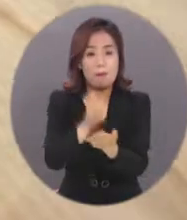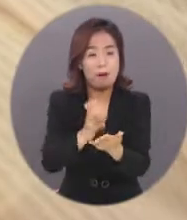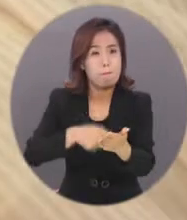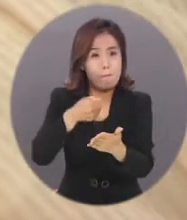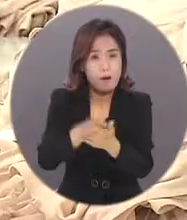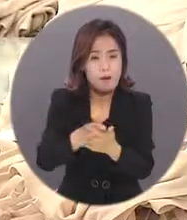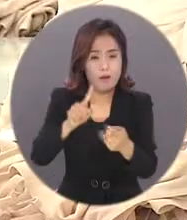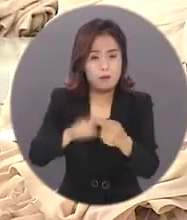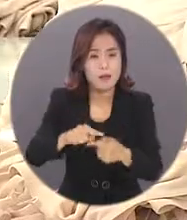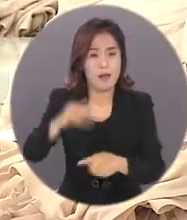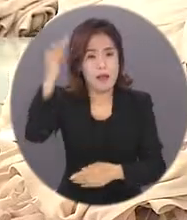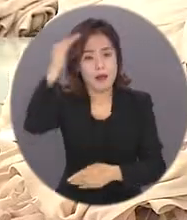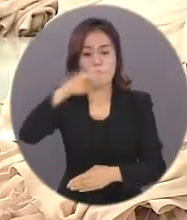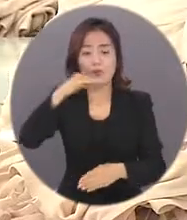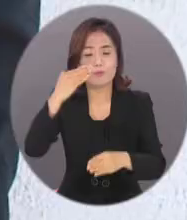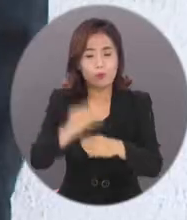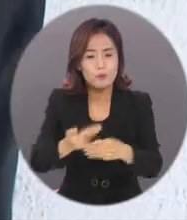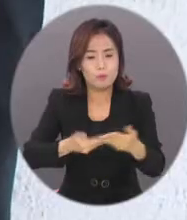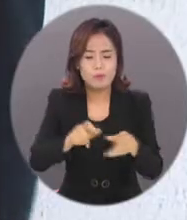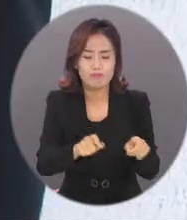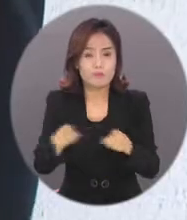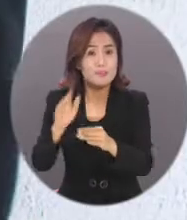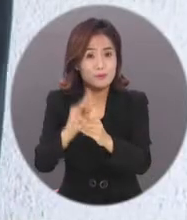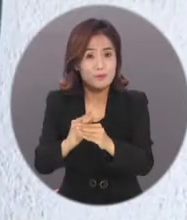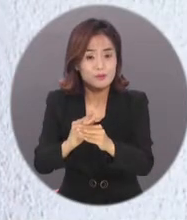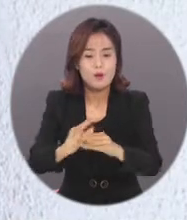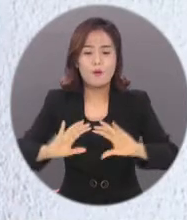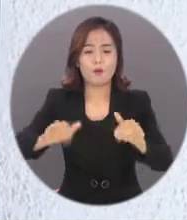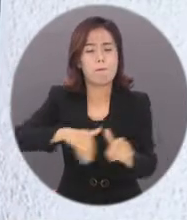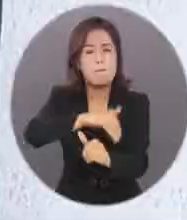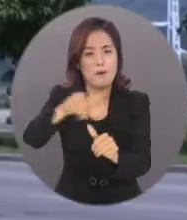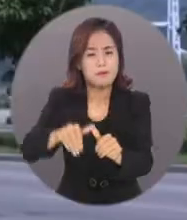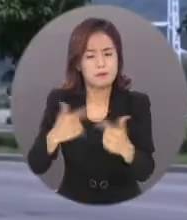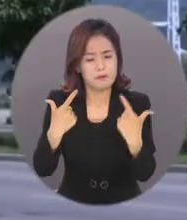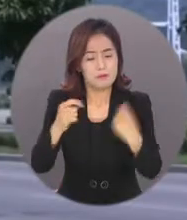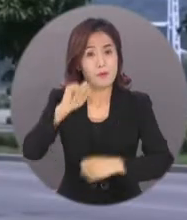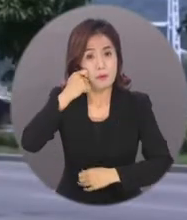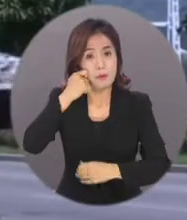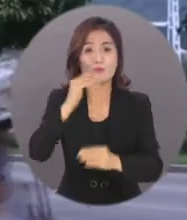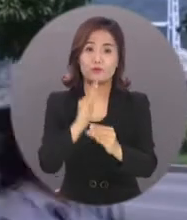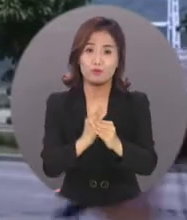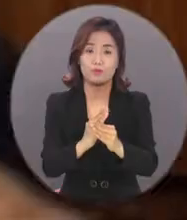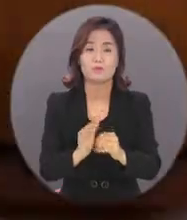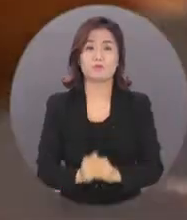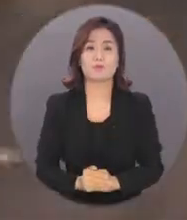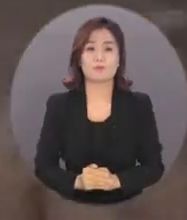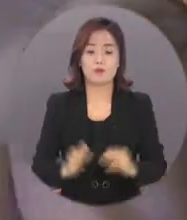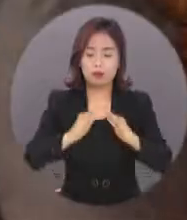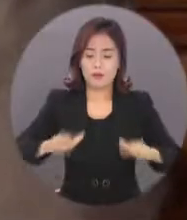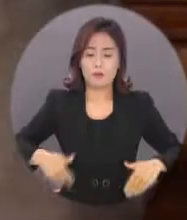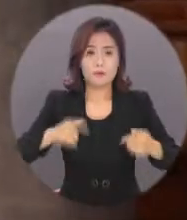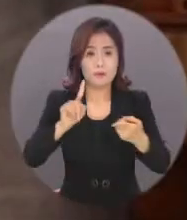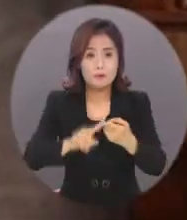지자체가 남북 교류 사업의 주체가 됐지만 국제 정세에 휩쓸려 여전히 어려움이 큰 현실.